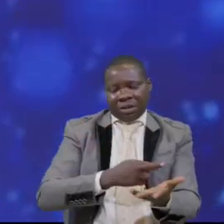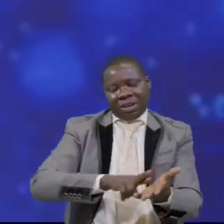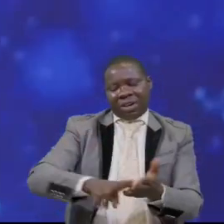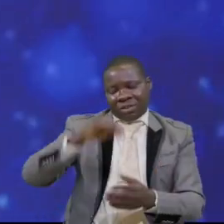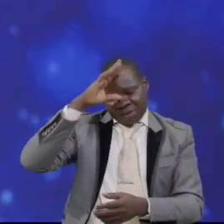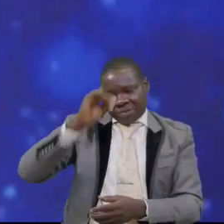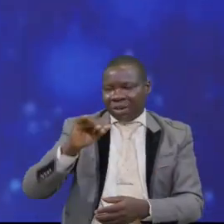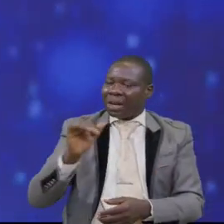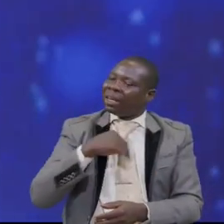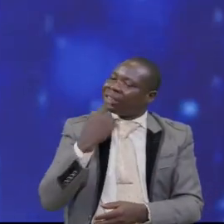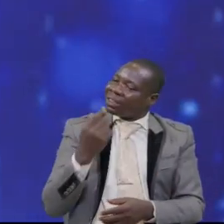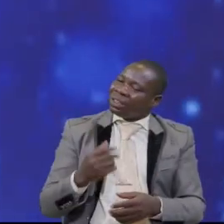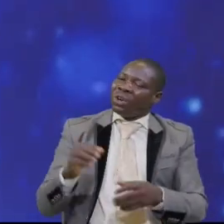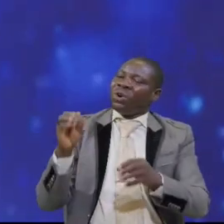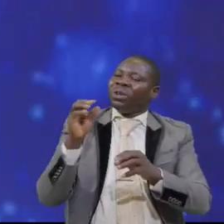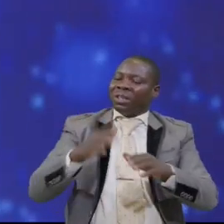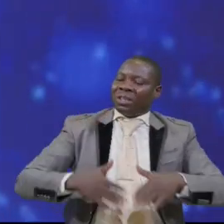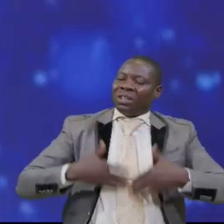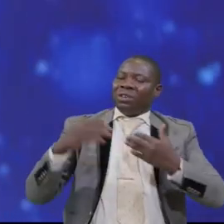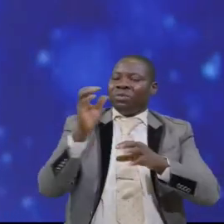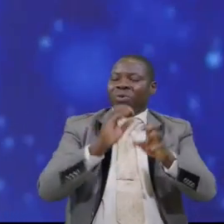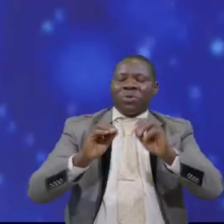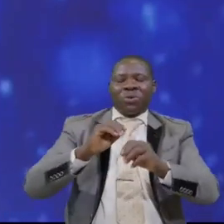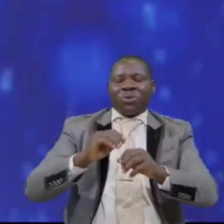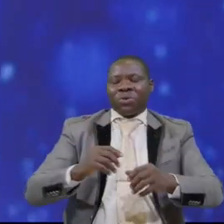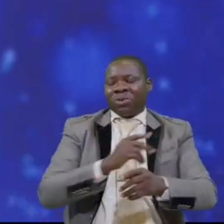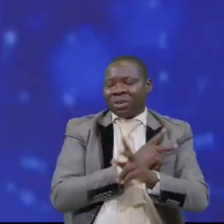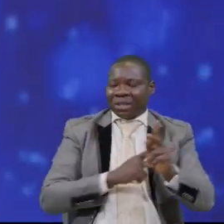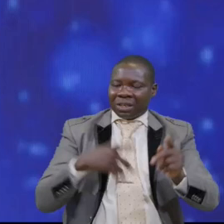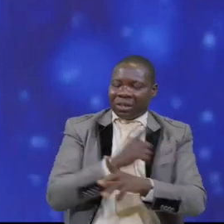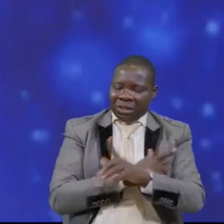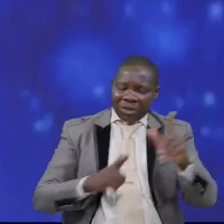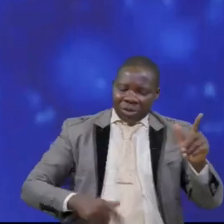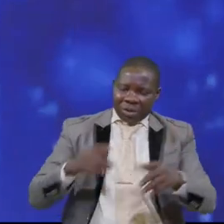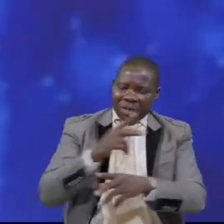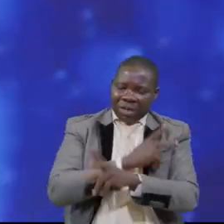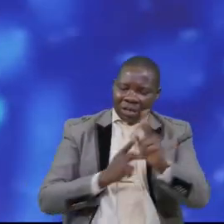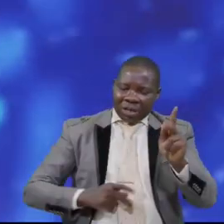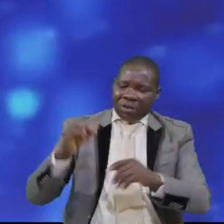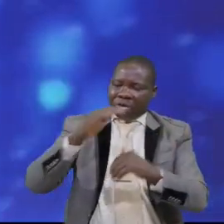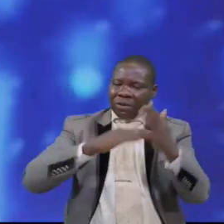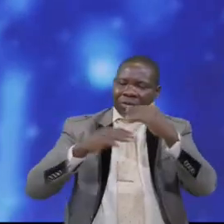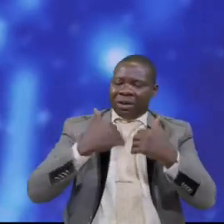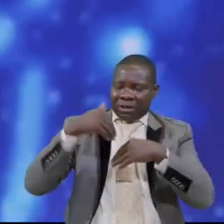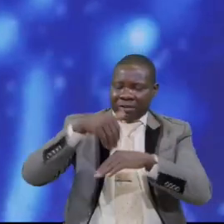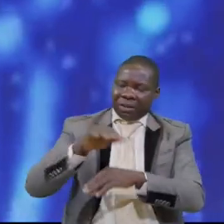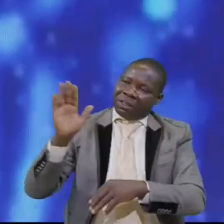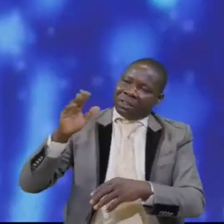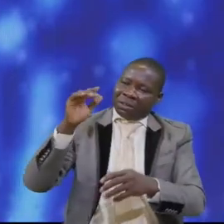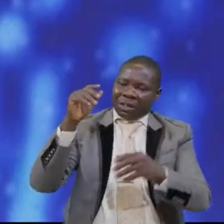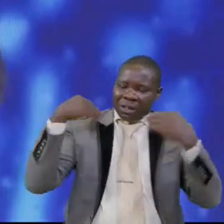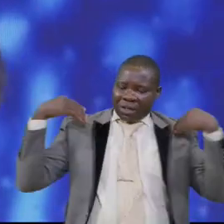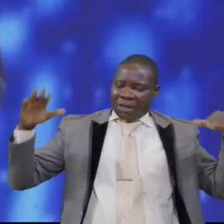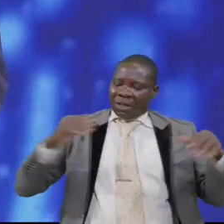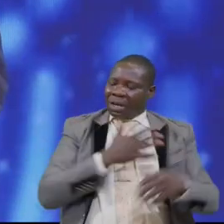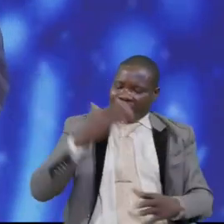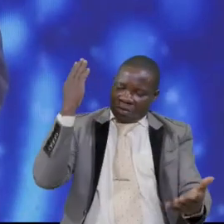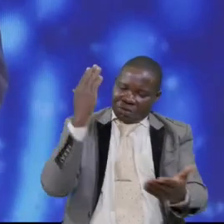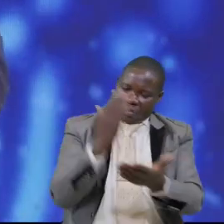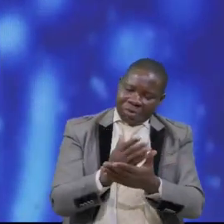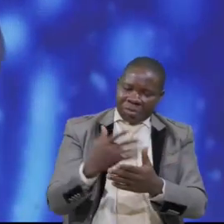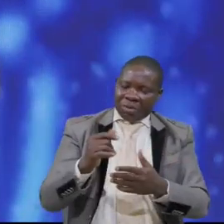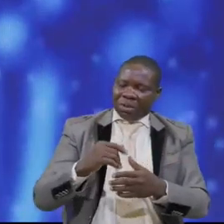roi éternel le dieu du ciel et de la terre envoyé ses anges et il a fermé la gueule des lions ils